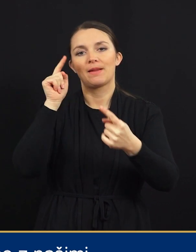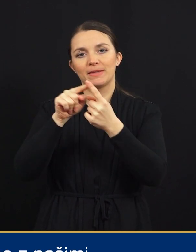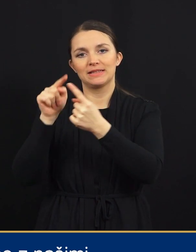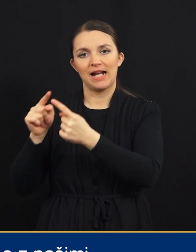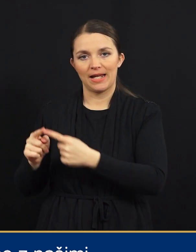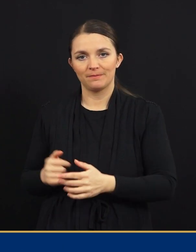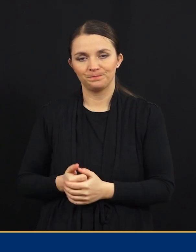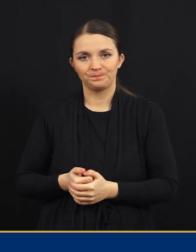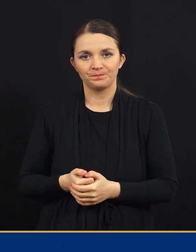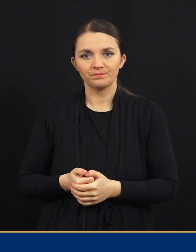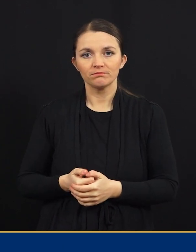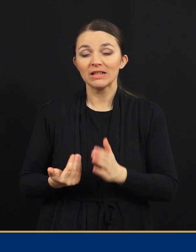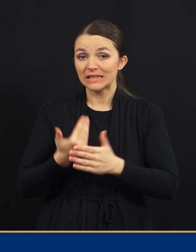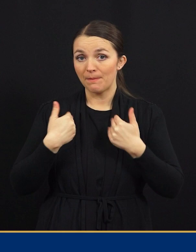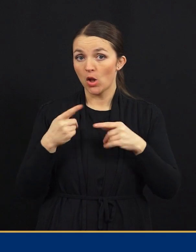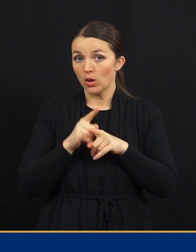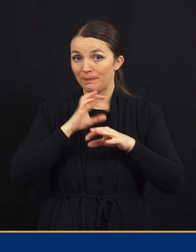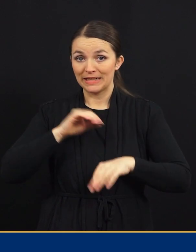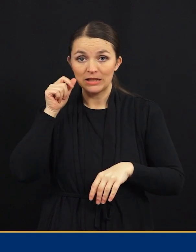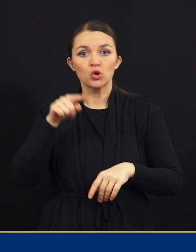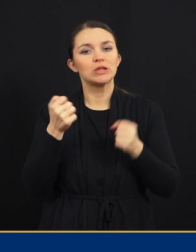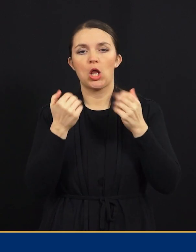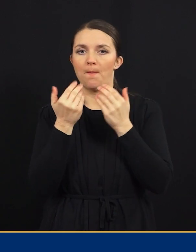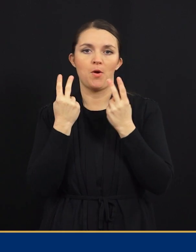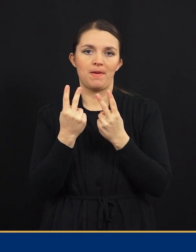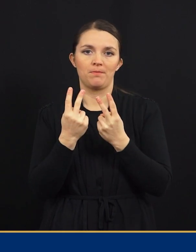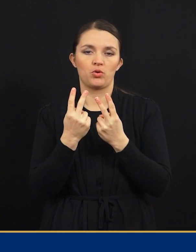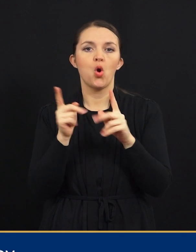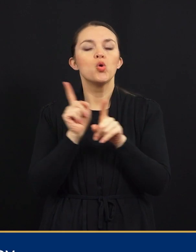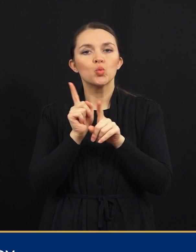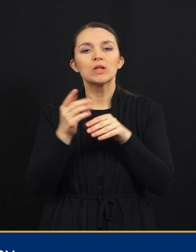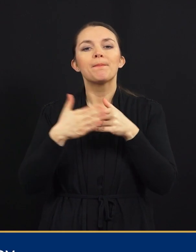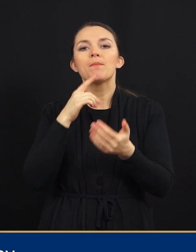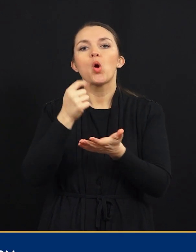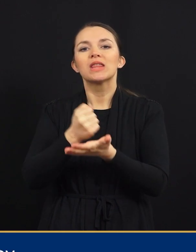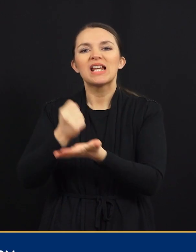cilji. Zame kot predsednico je to zelo pomembno, tudi pri